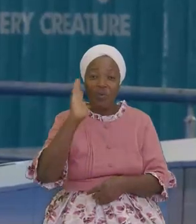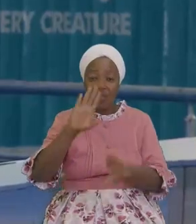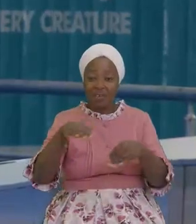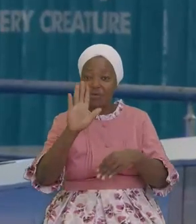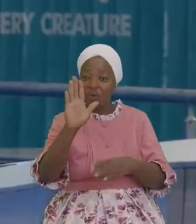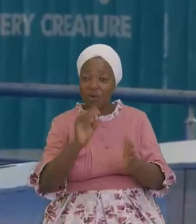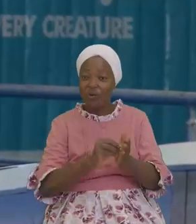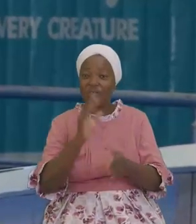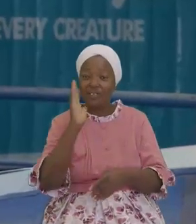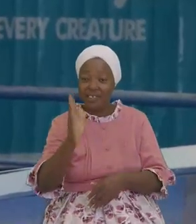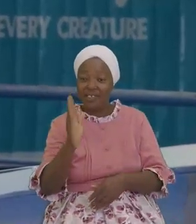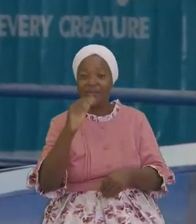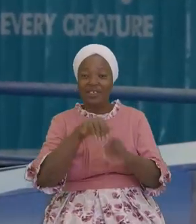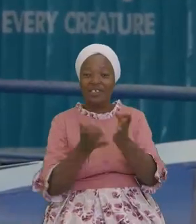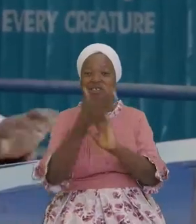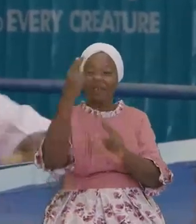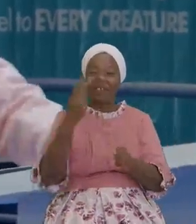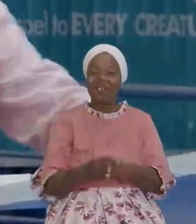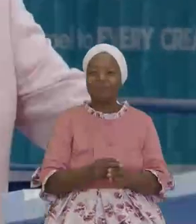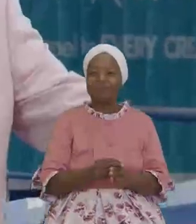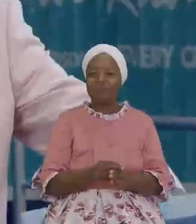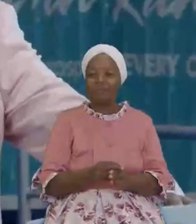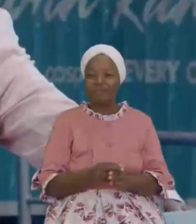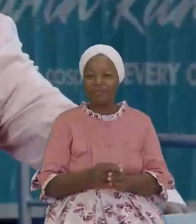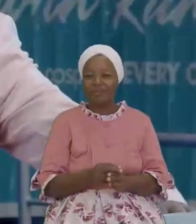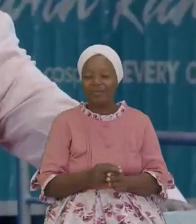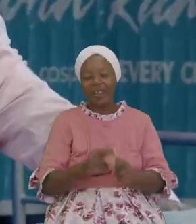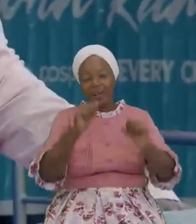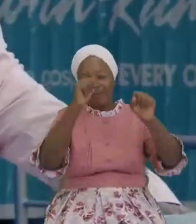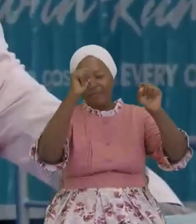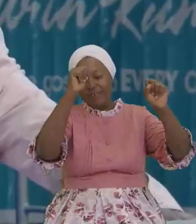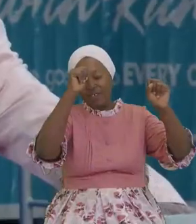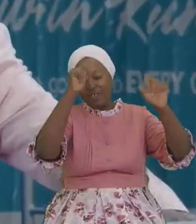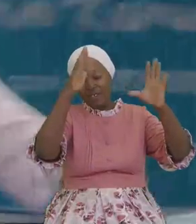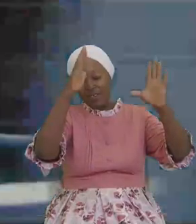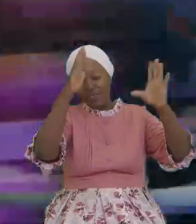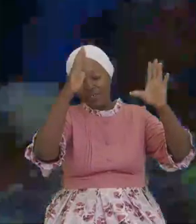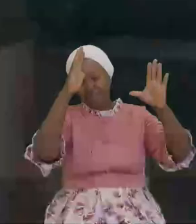Aujourd'hui, tu donneras ton témoignage.